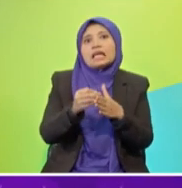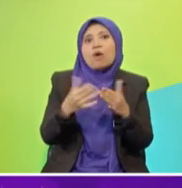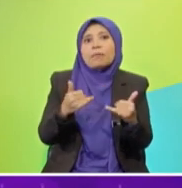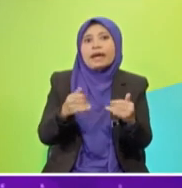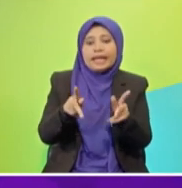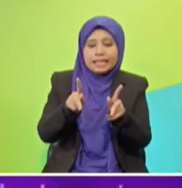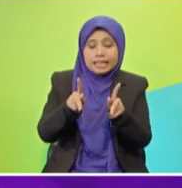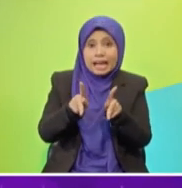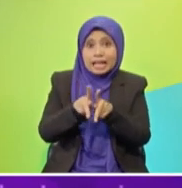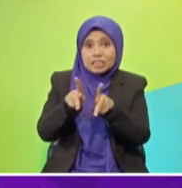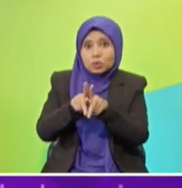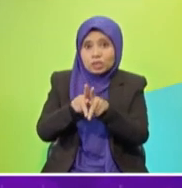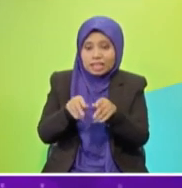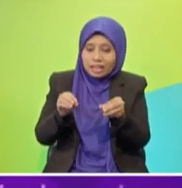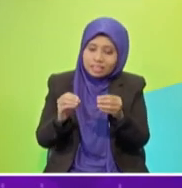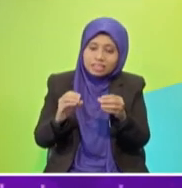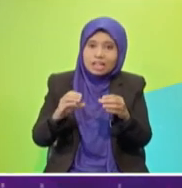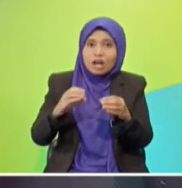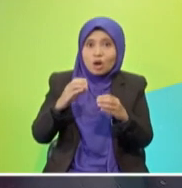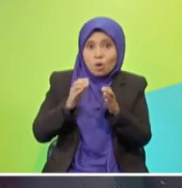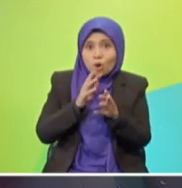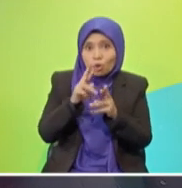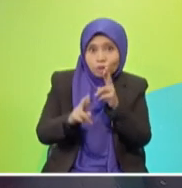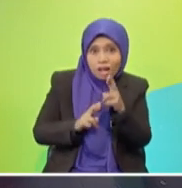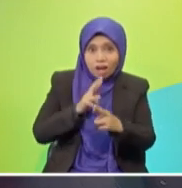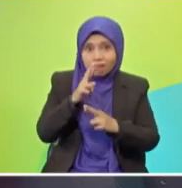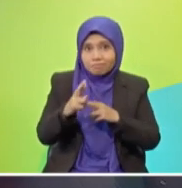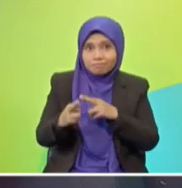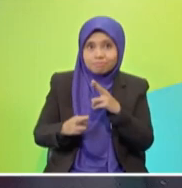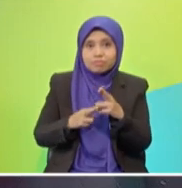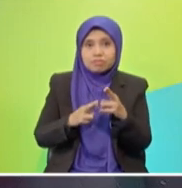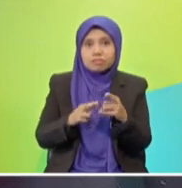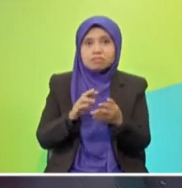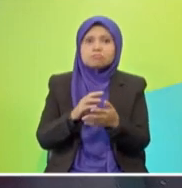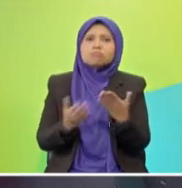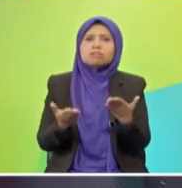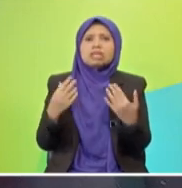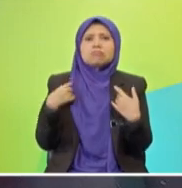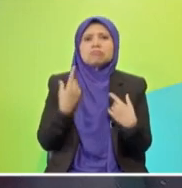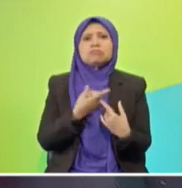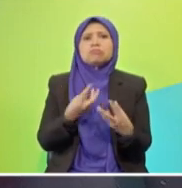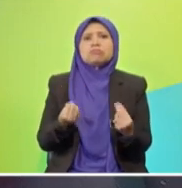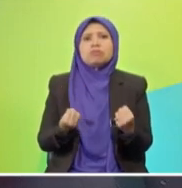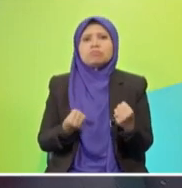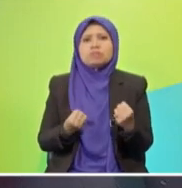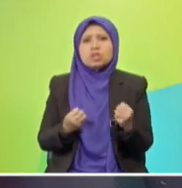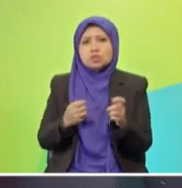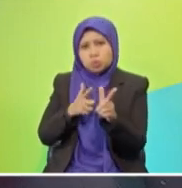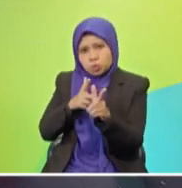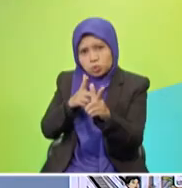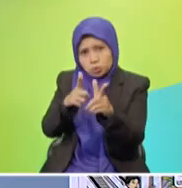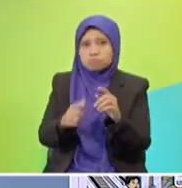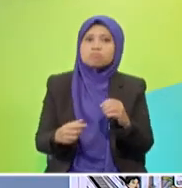mudah Oh bisa kita naik basic ke Kakak dan kakak kita nak belum makan cepat cepat cepat cepat cepat